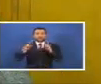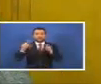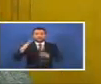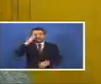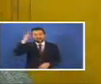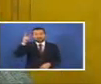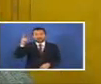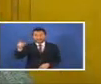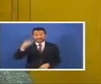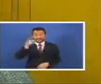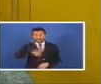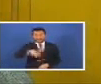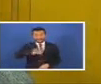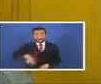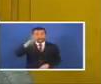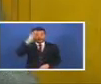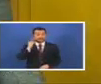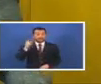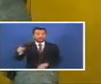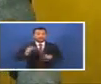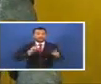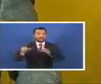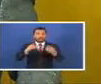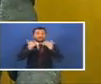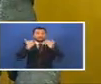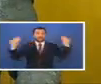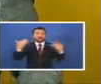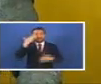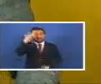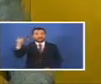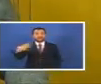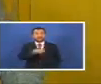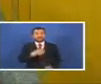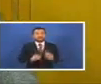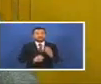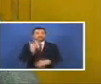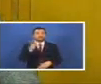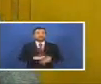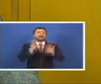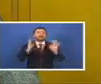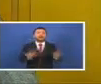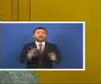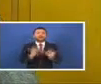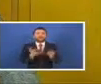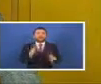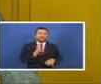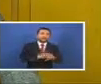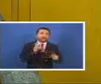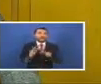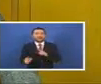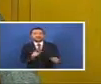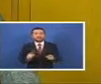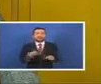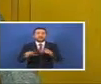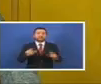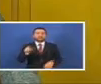onuruna ve kişisel anlamda yargıç onuruna sahip çıkmak ya da çıkmamak arasındaki